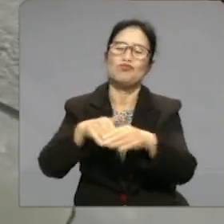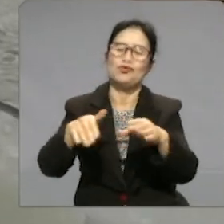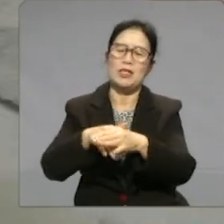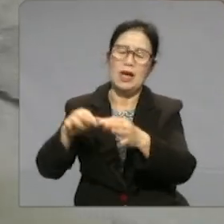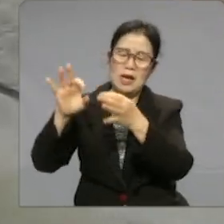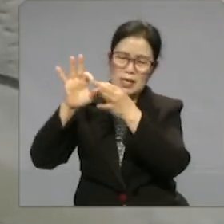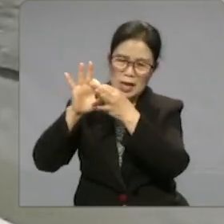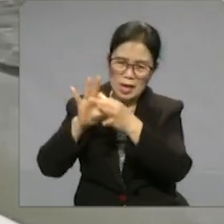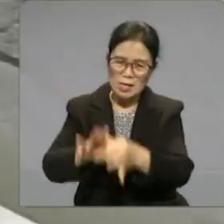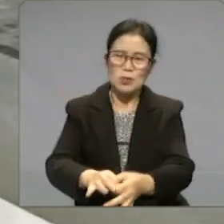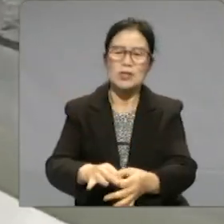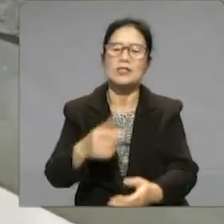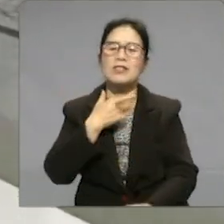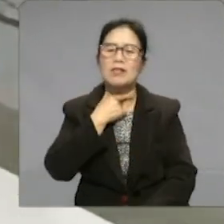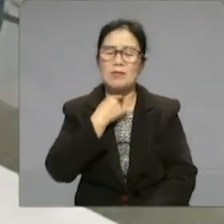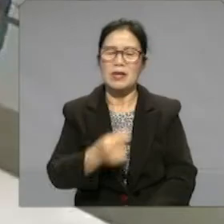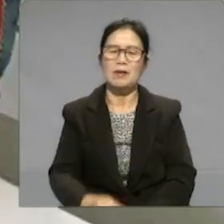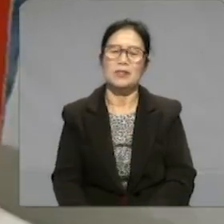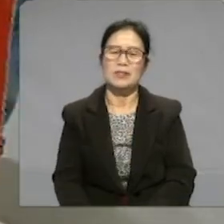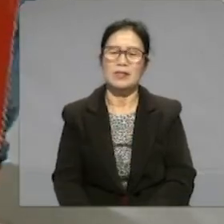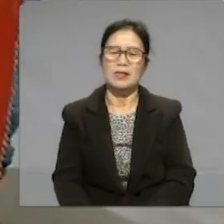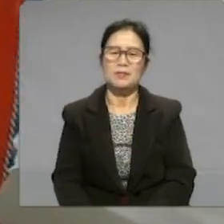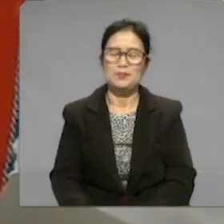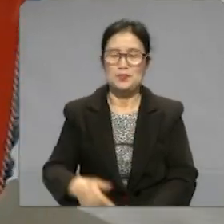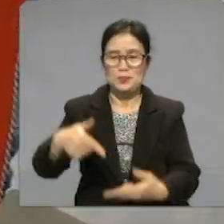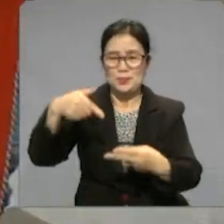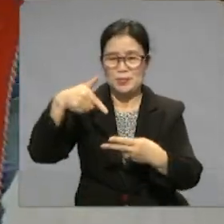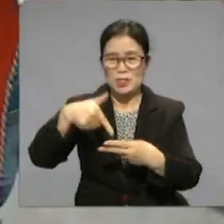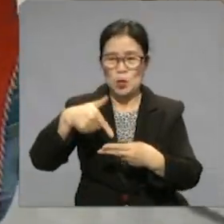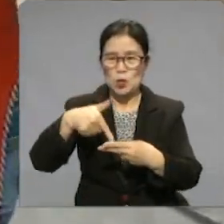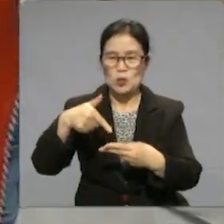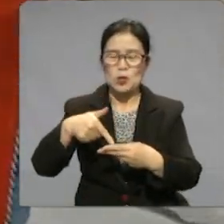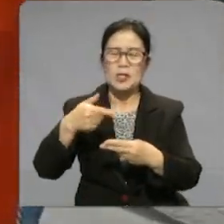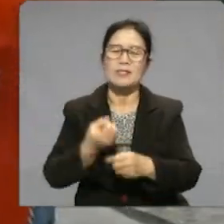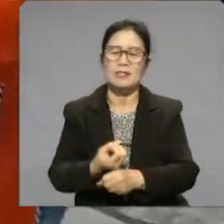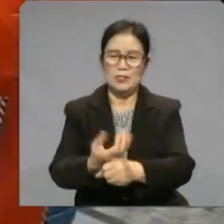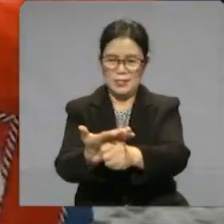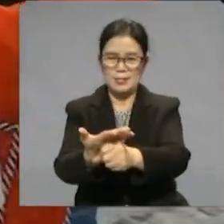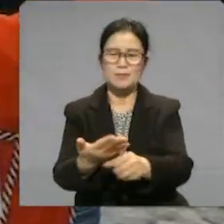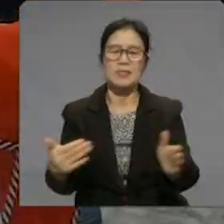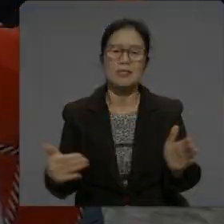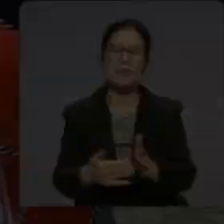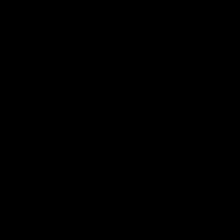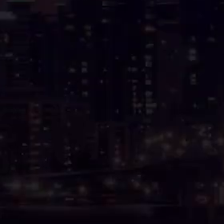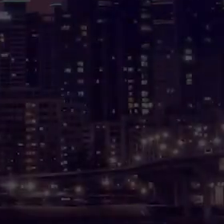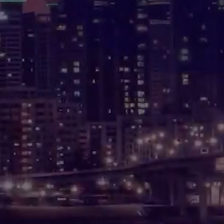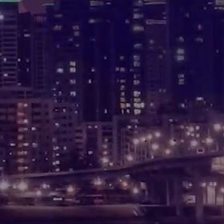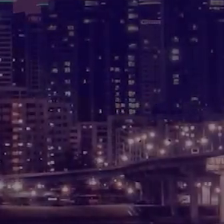계속 이어지기를 바랍니다. 교동도에서 OBS 섬통신원 손윤경입니다.